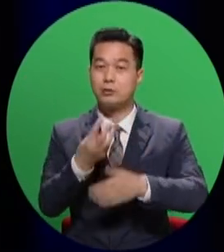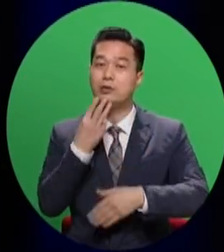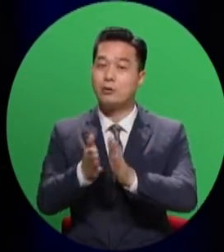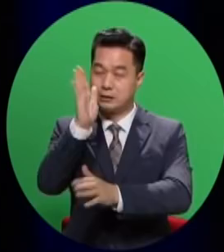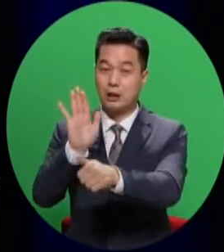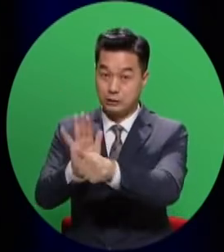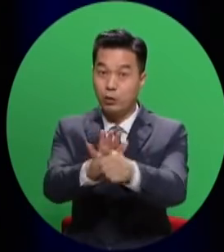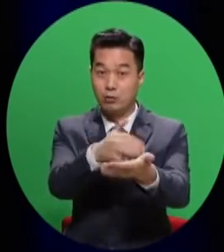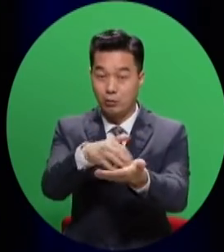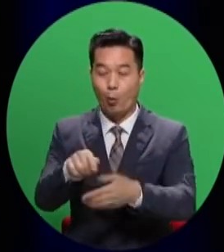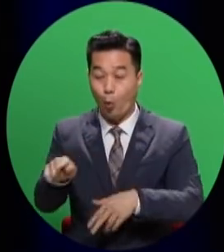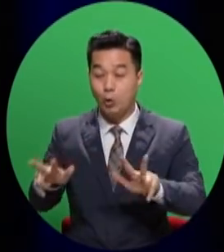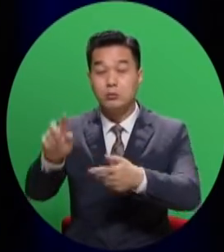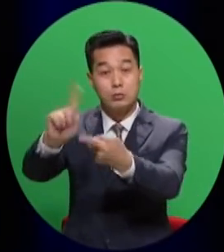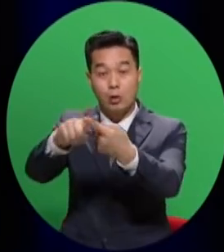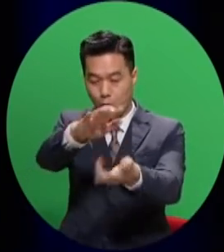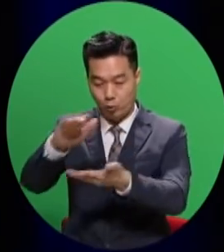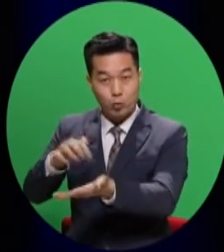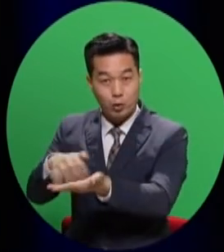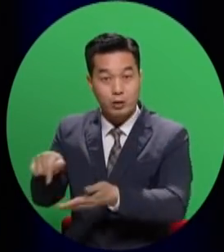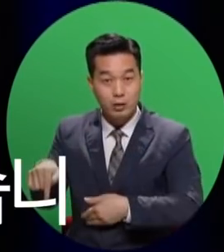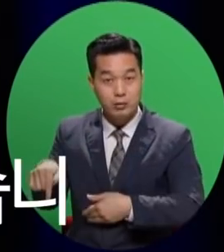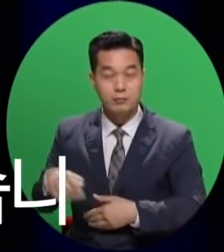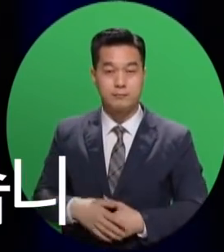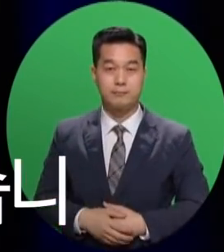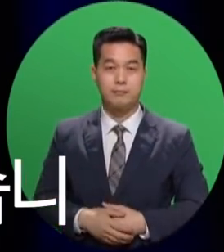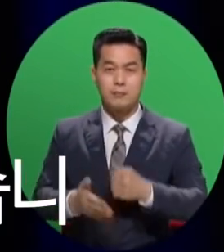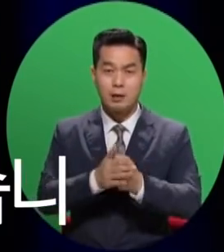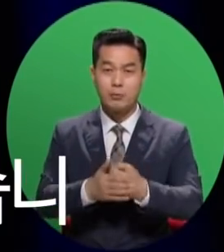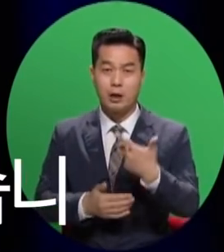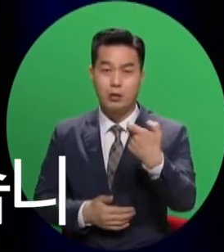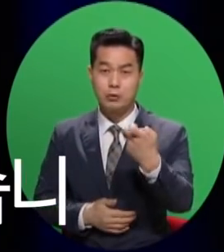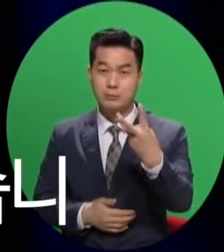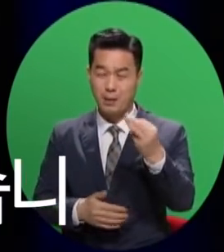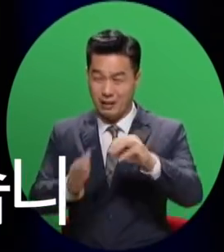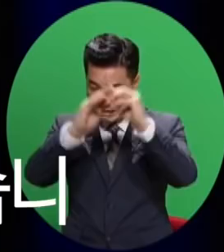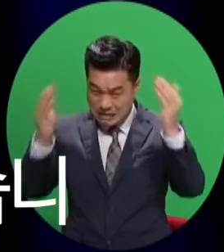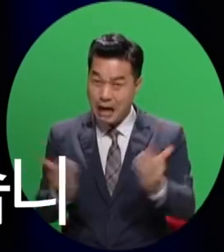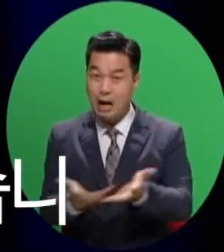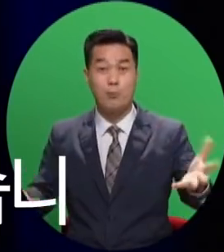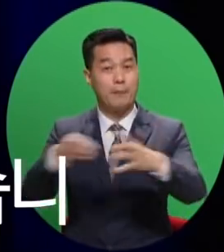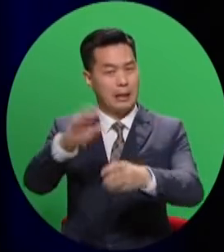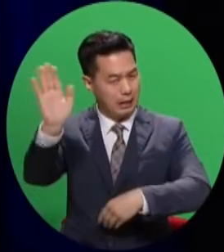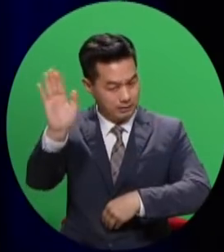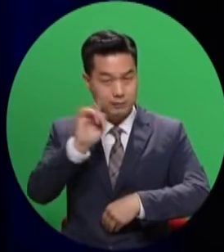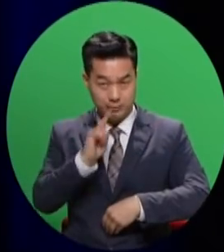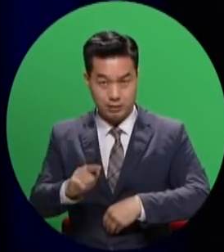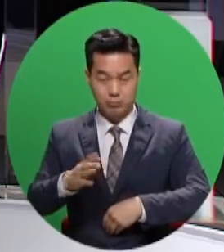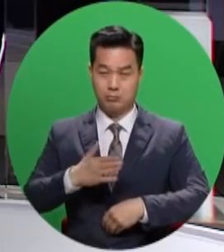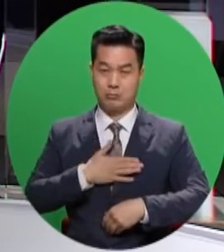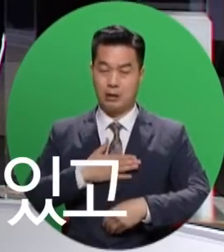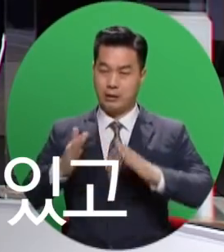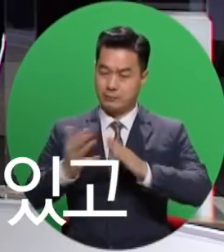없이 꾸준히 가길 조심하는 게 낫겠습니다 4 예 그러니까 그 63 한 명이다 해당되지 않습니다 거기 자기 집